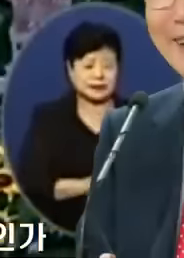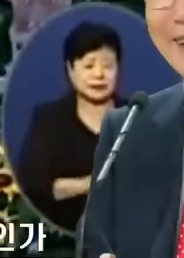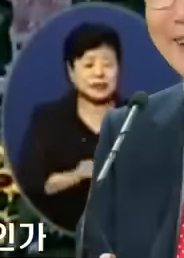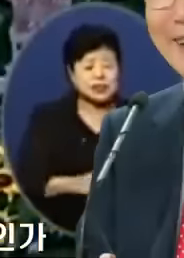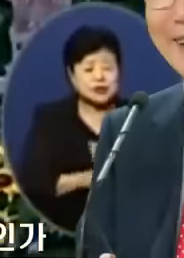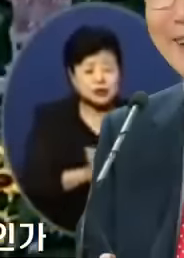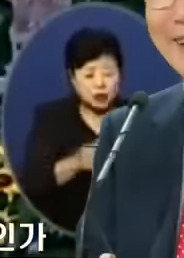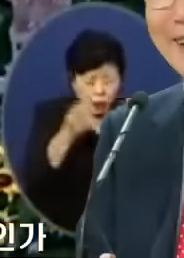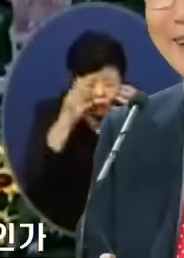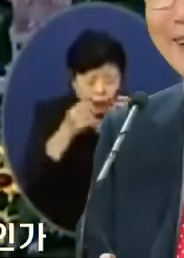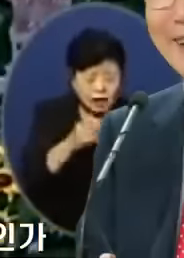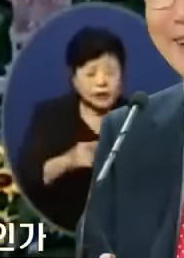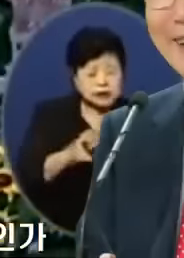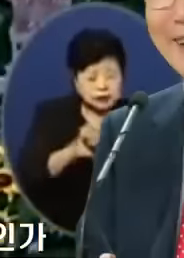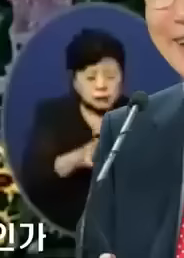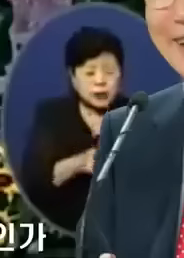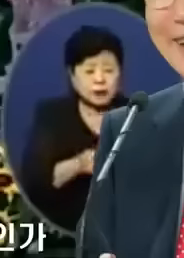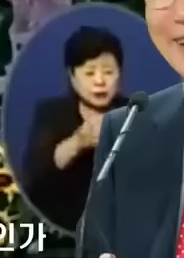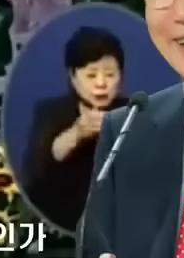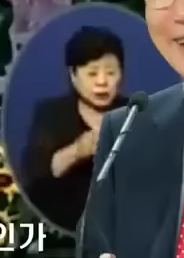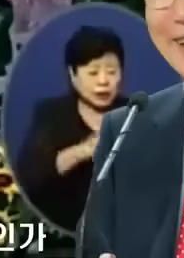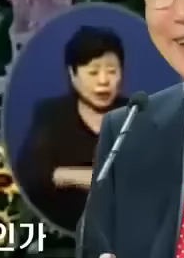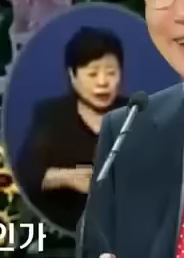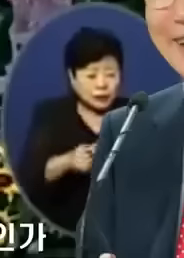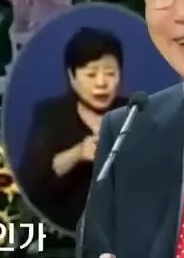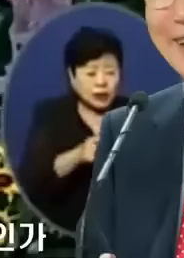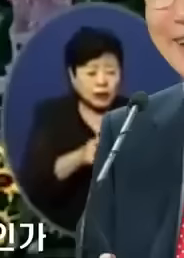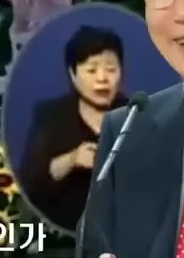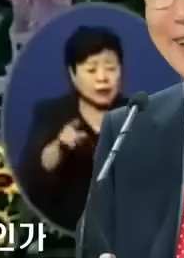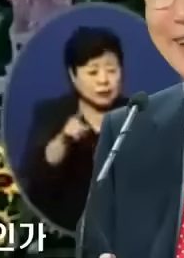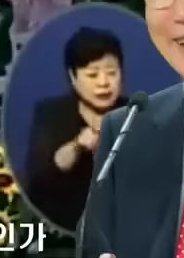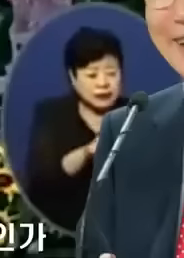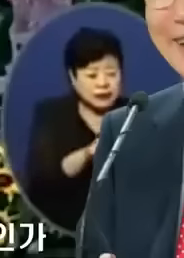이유는 우리가 고난을 극복함으로 더욱